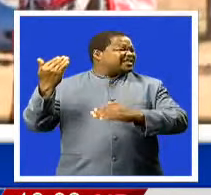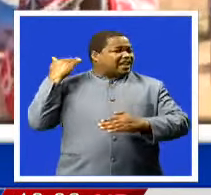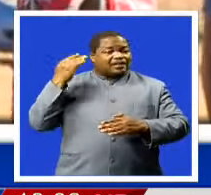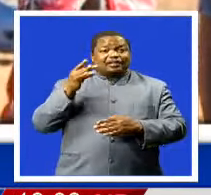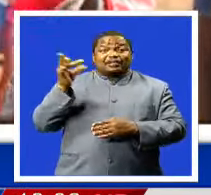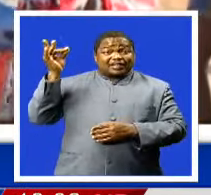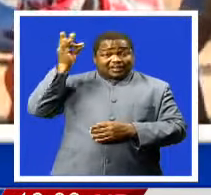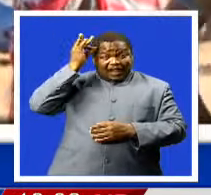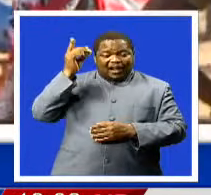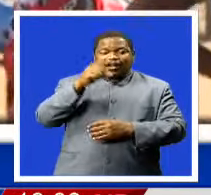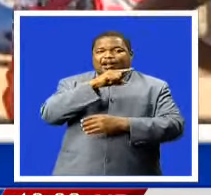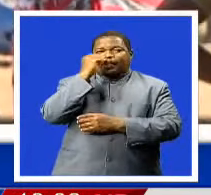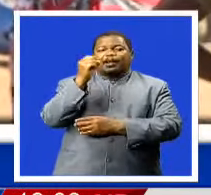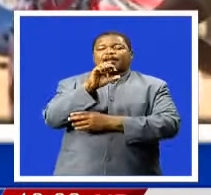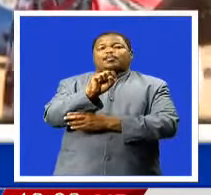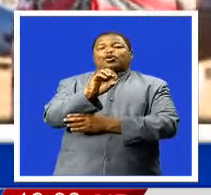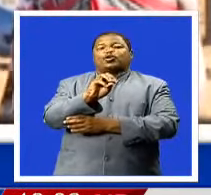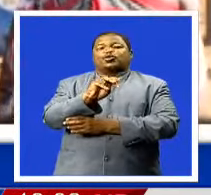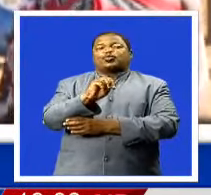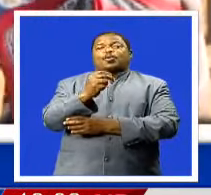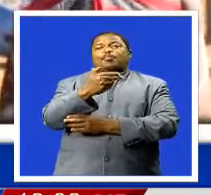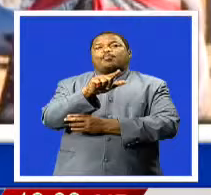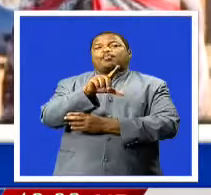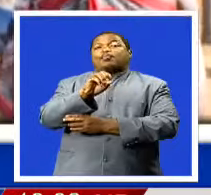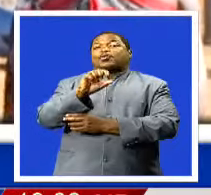uNkulunkulu efika athi awukhuluma naye